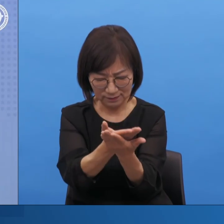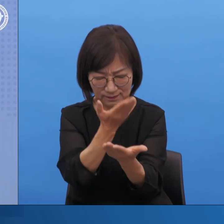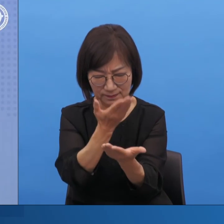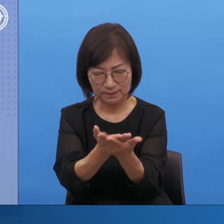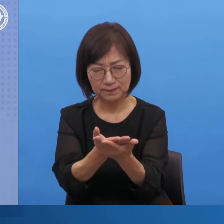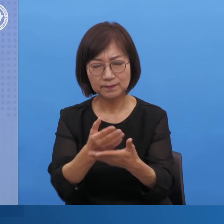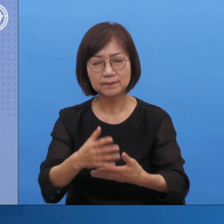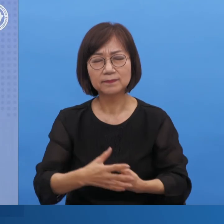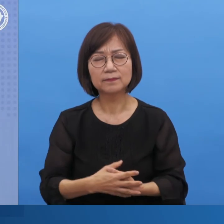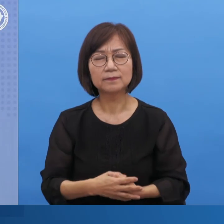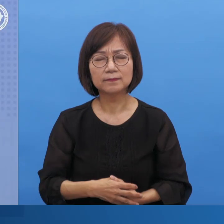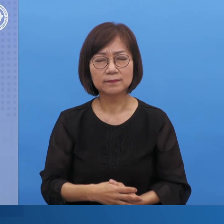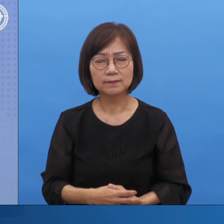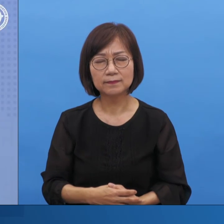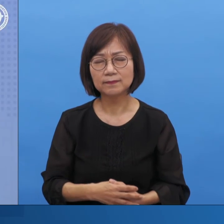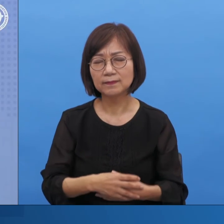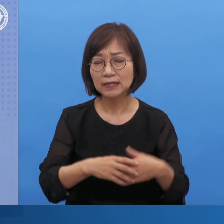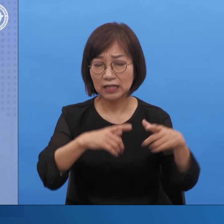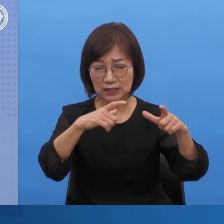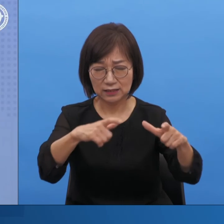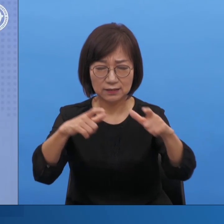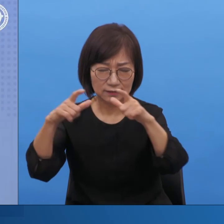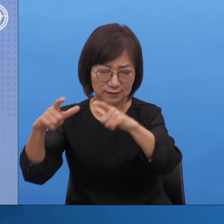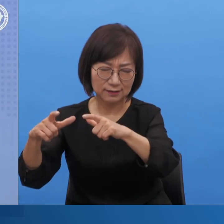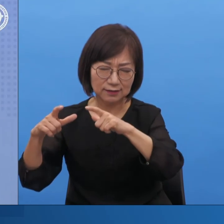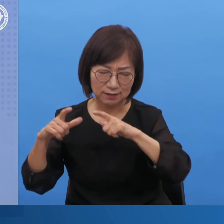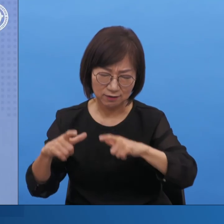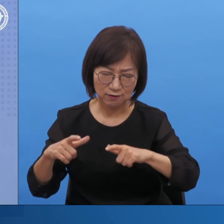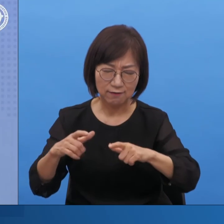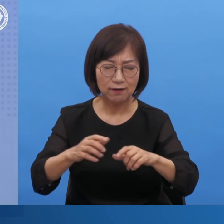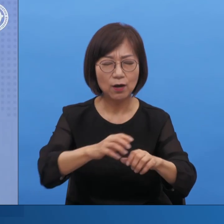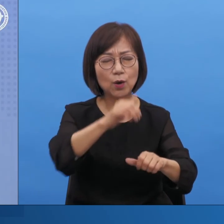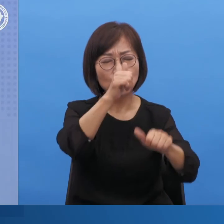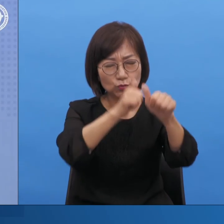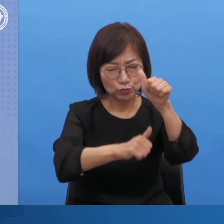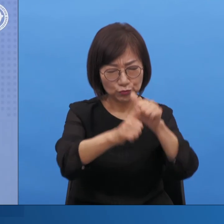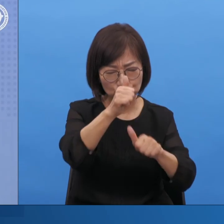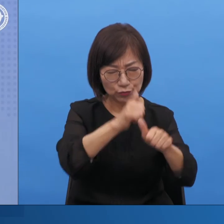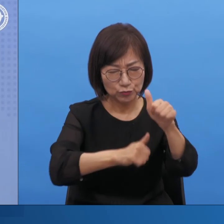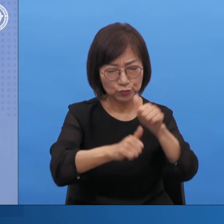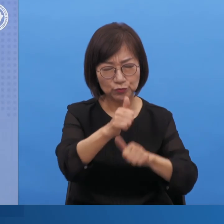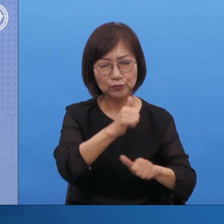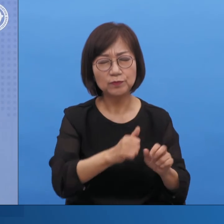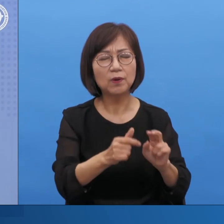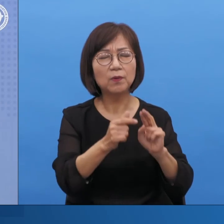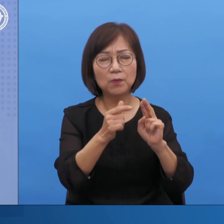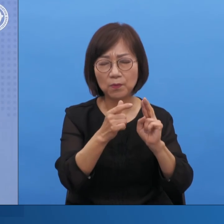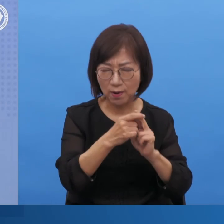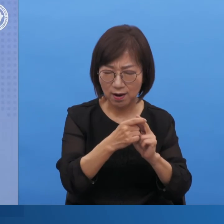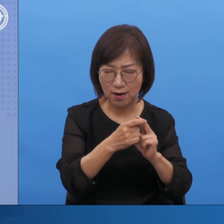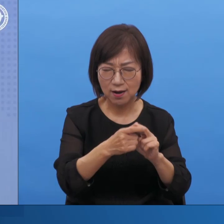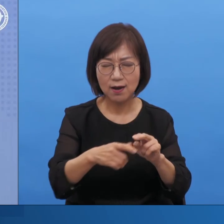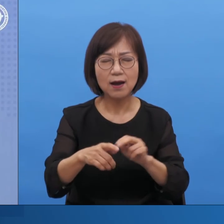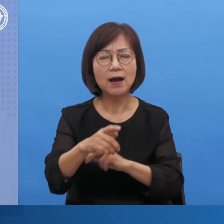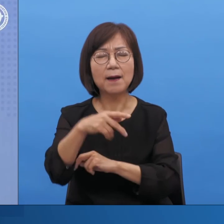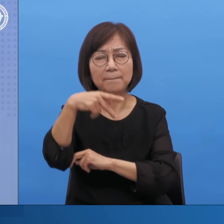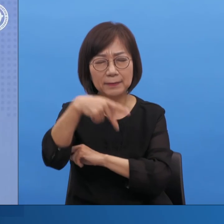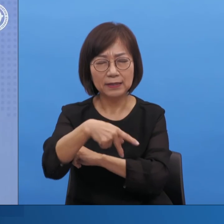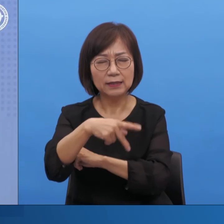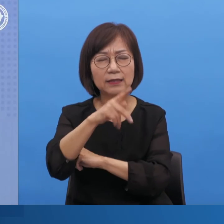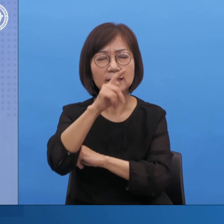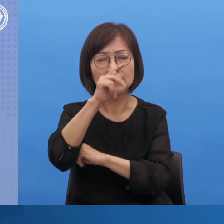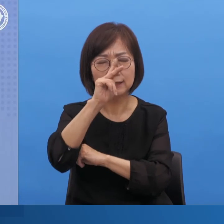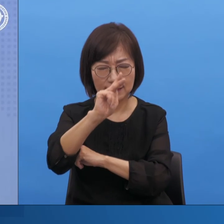10 million disciples. 이 지역의 많은 후대들과 많은 PK, DK 살릴 수 있도록